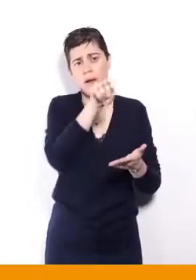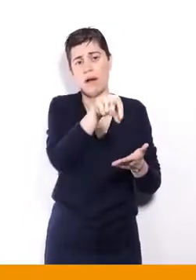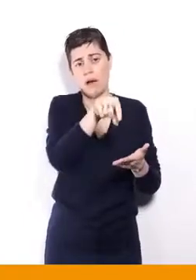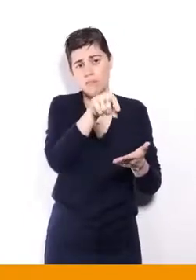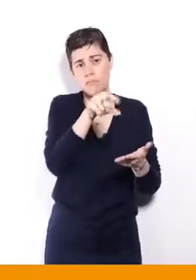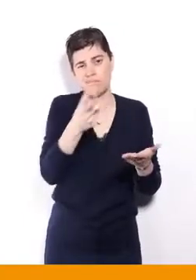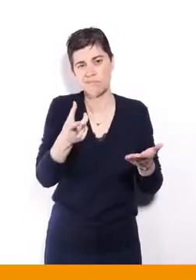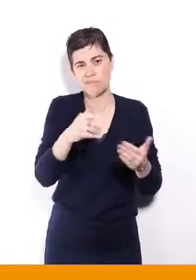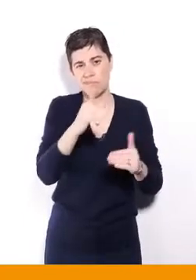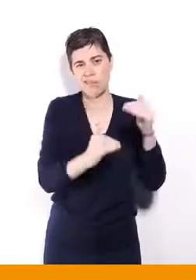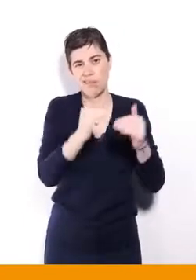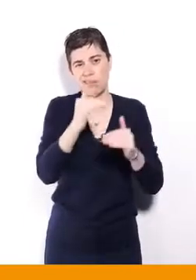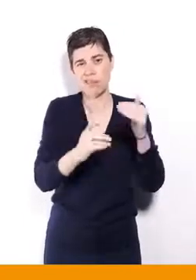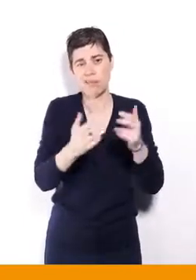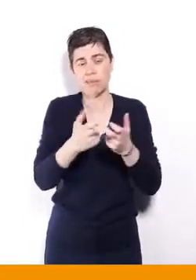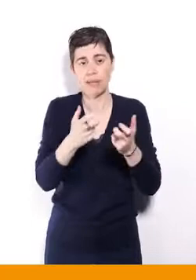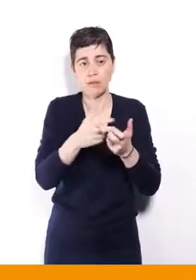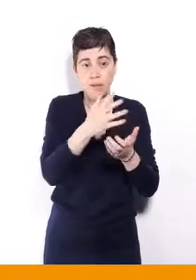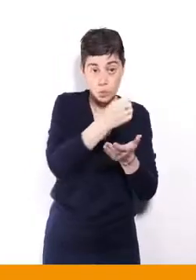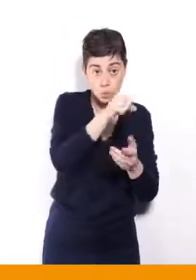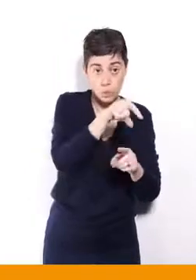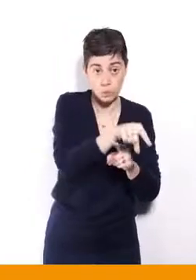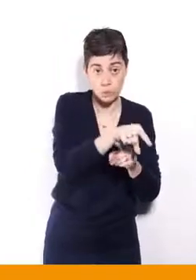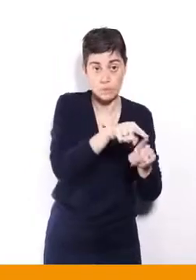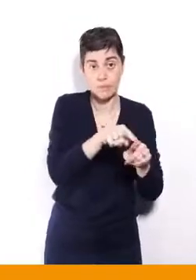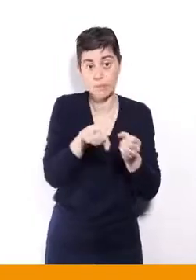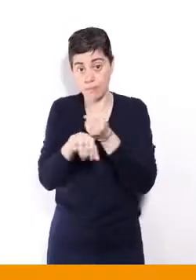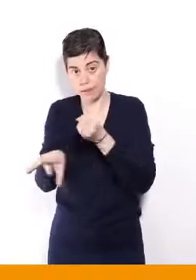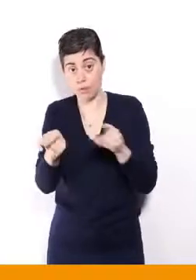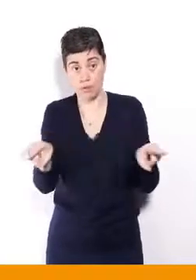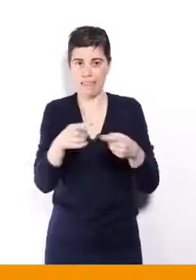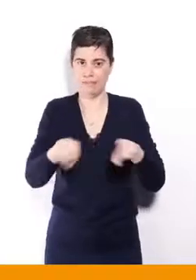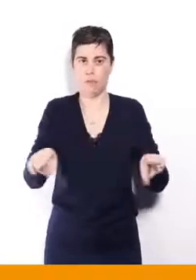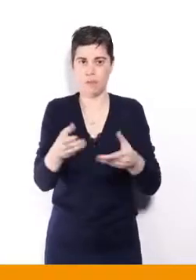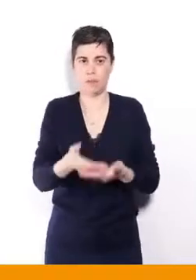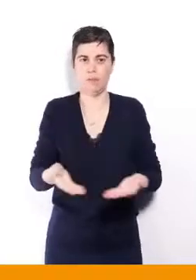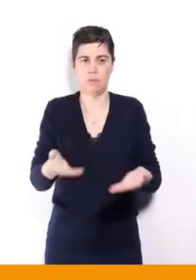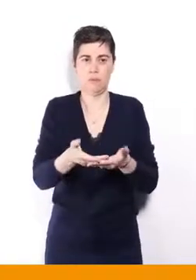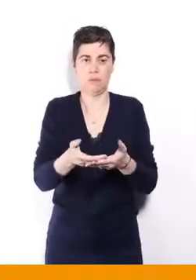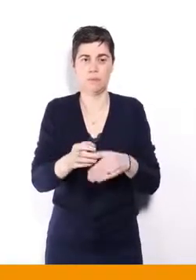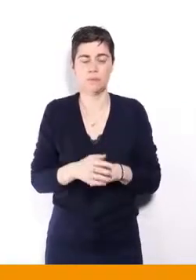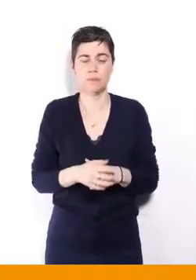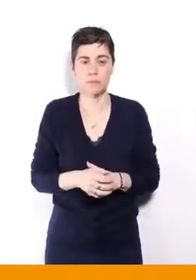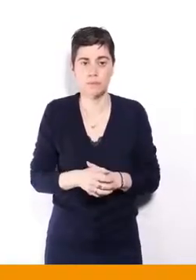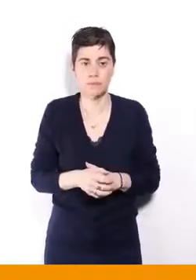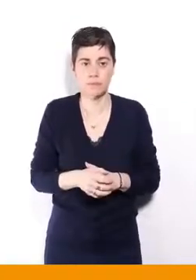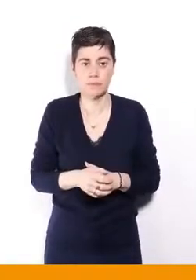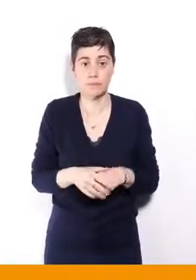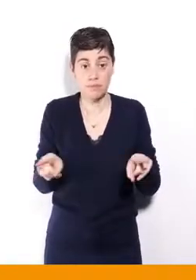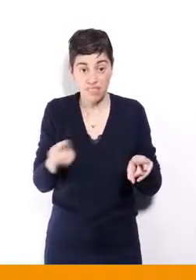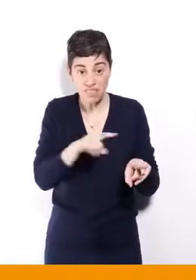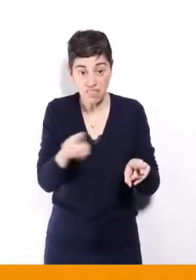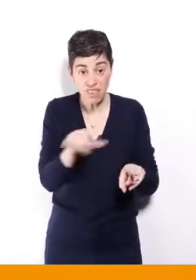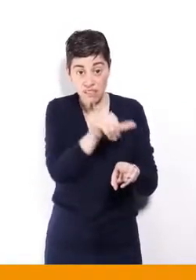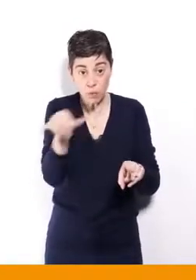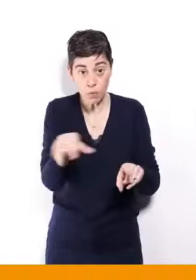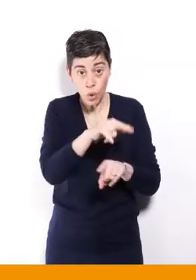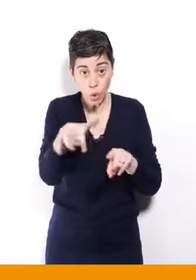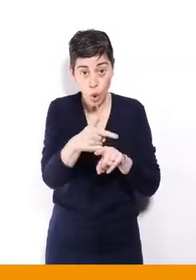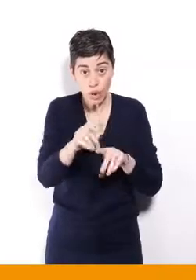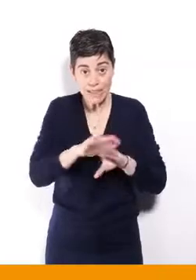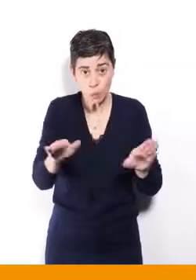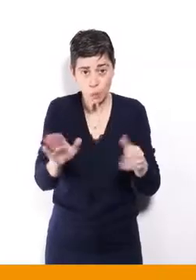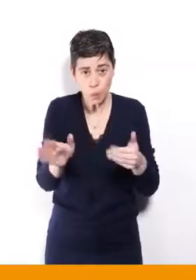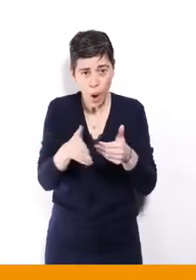discours pour la Réunion que pour Mayotte, alors qu'il y a 2 heures d'avion entre les deux. C'est l'océan